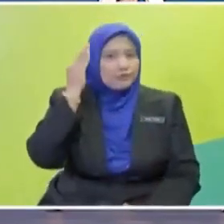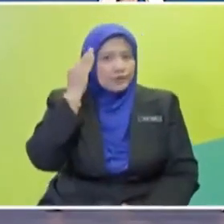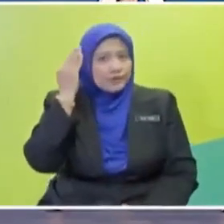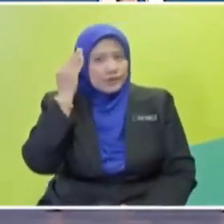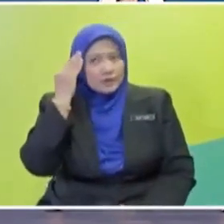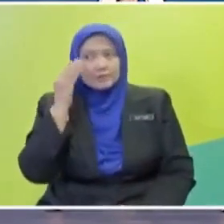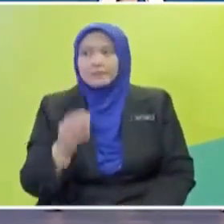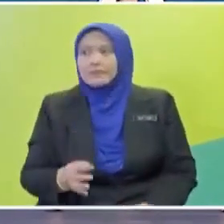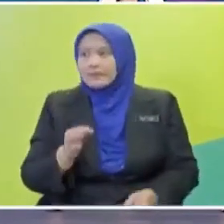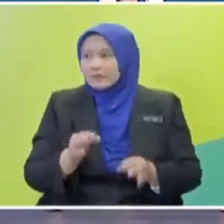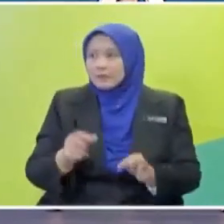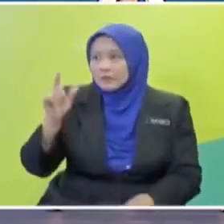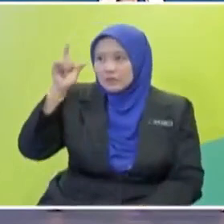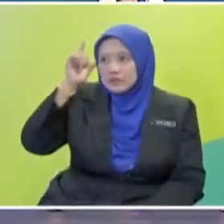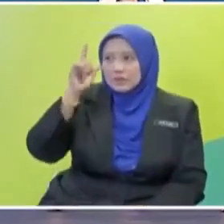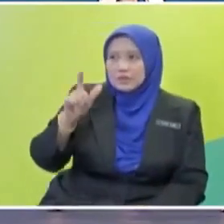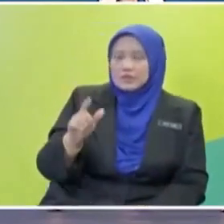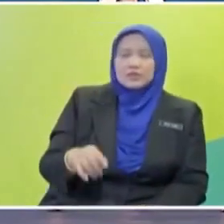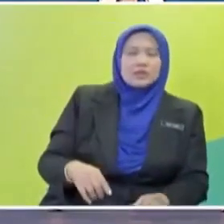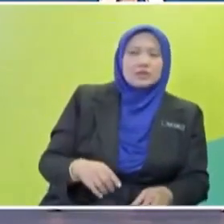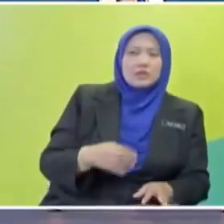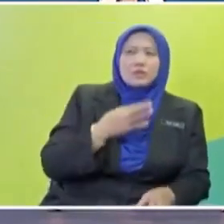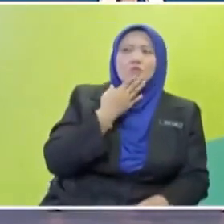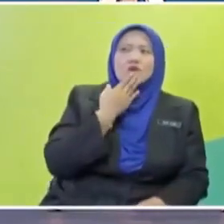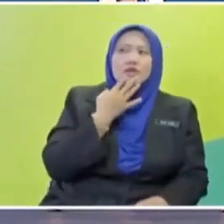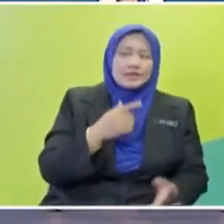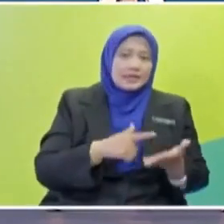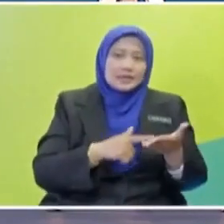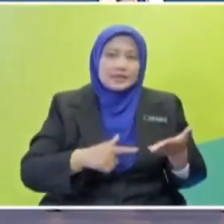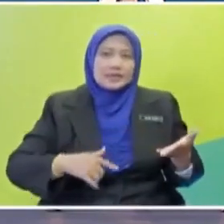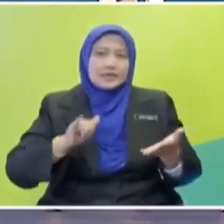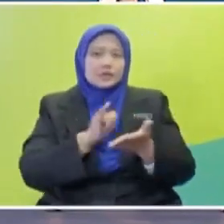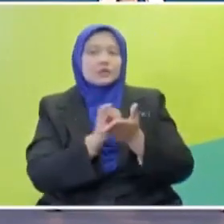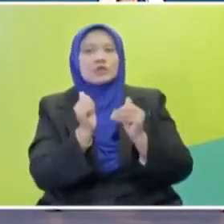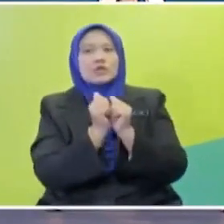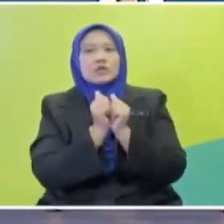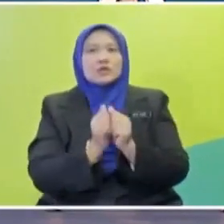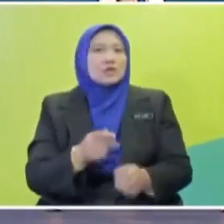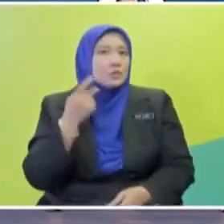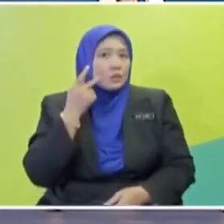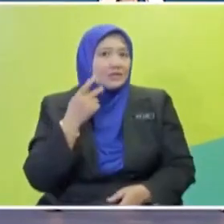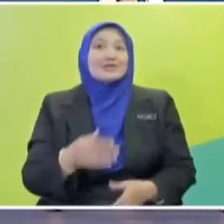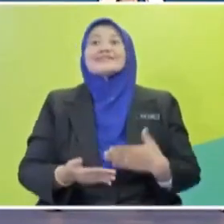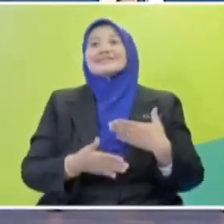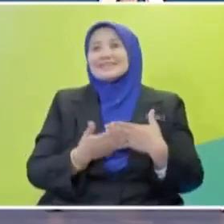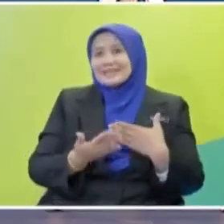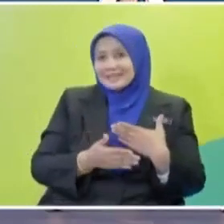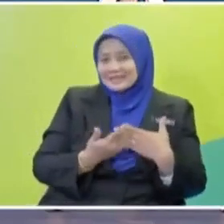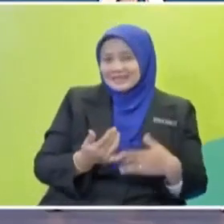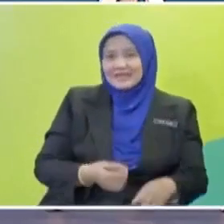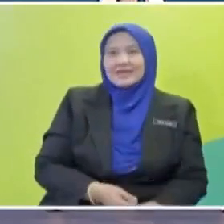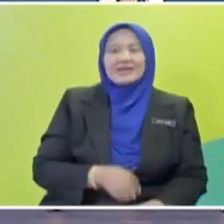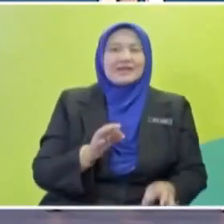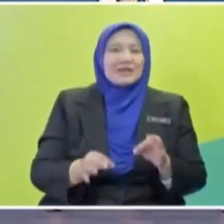ni, okey, dia kata kuning, dia nak warna terus kuning. Boleh, tak ada masalah. Okey, lebih faham, lebih cepat dia nak buat produk. Sebab dia